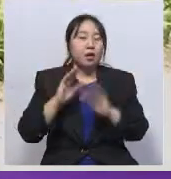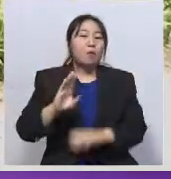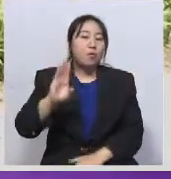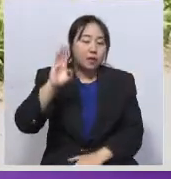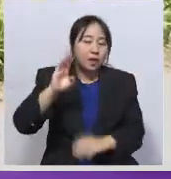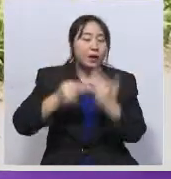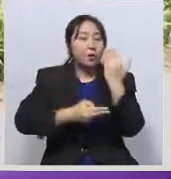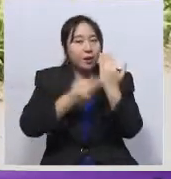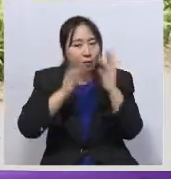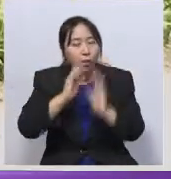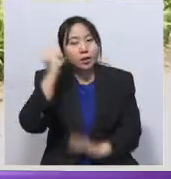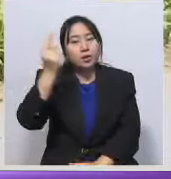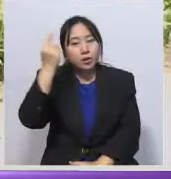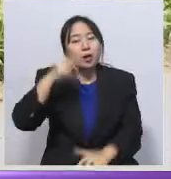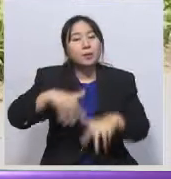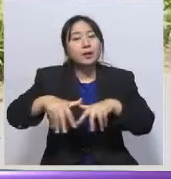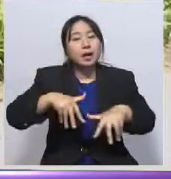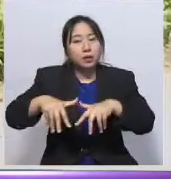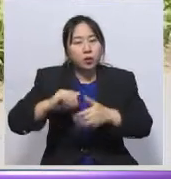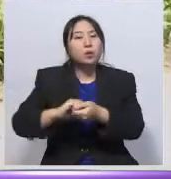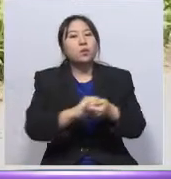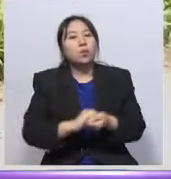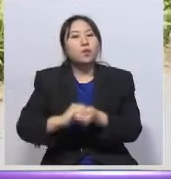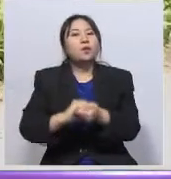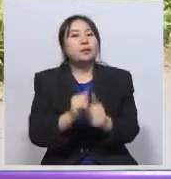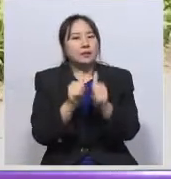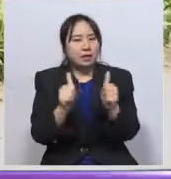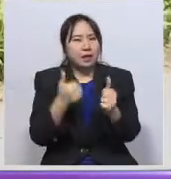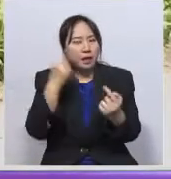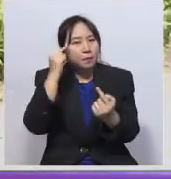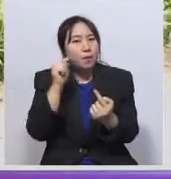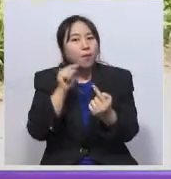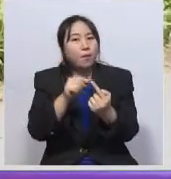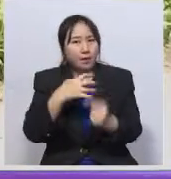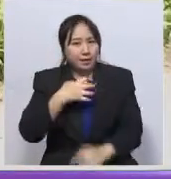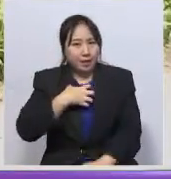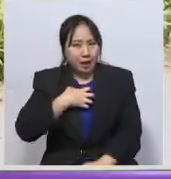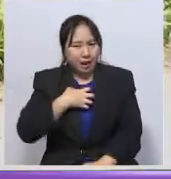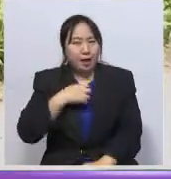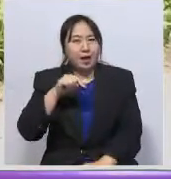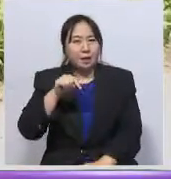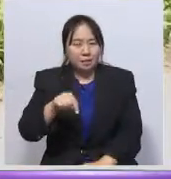อบการนักท่องเที่ยวแล้วก็ประชาชนในพื้นที่นะคะถือว่าเป็นหนึ่งเป้าหมายที่อยากให้เป็นโลค